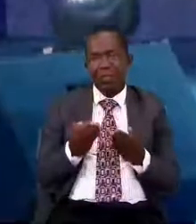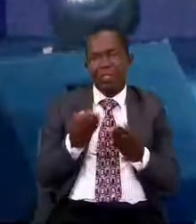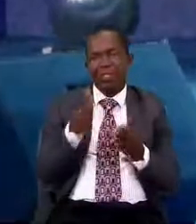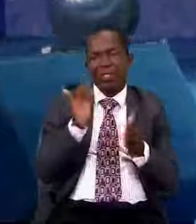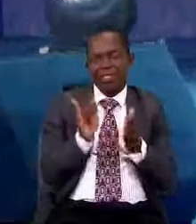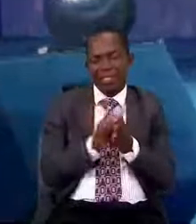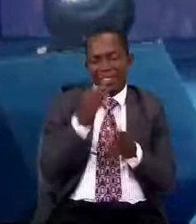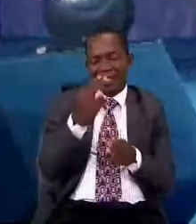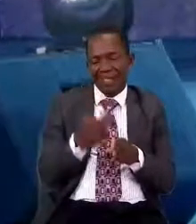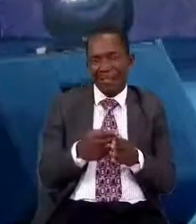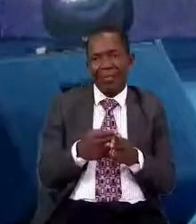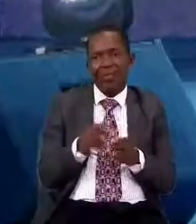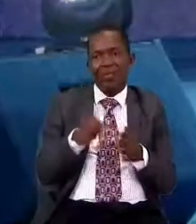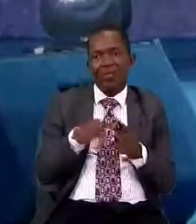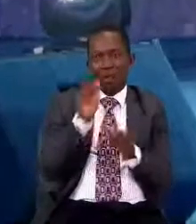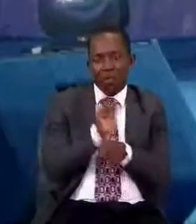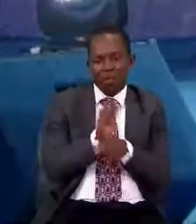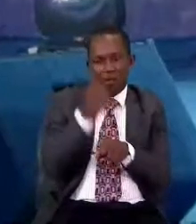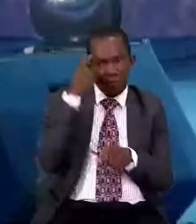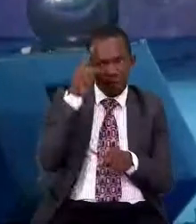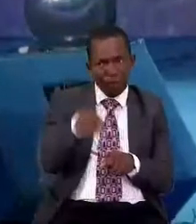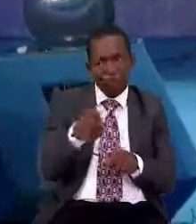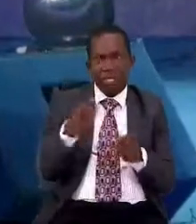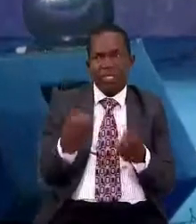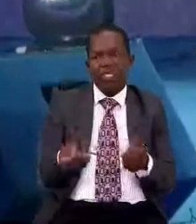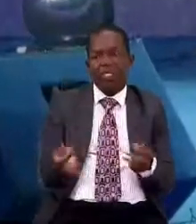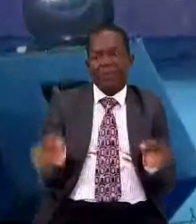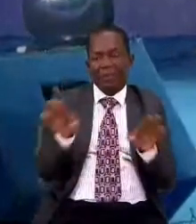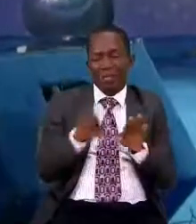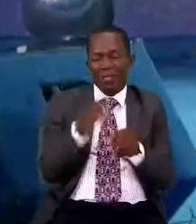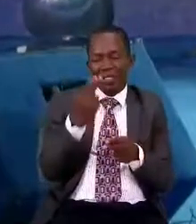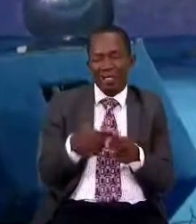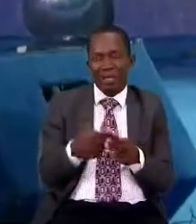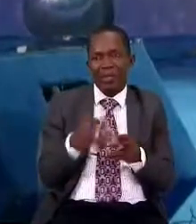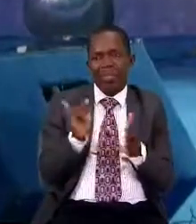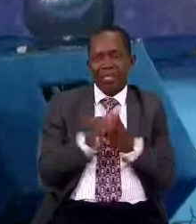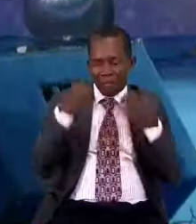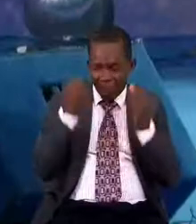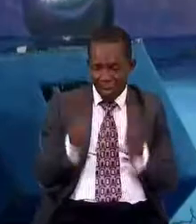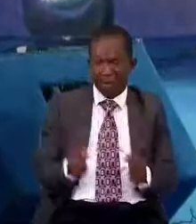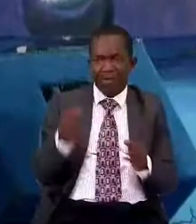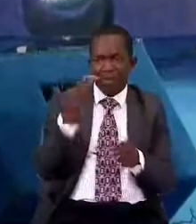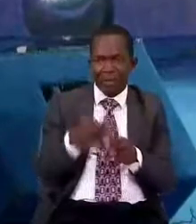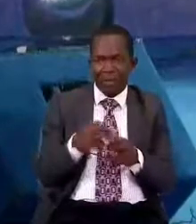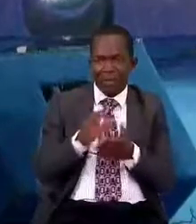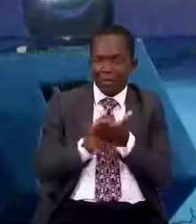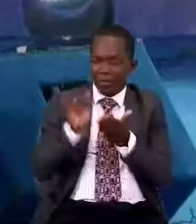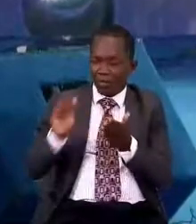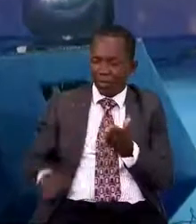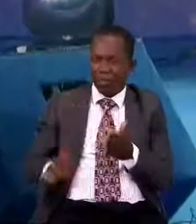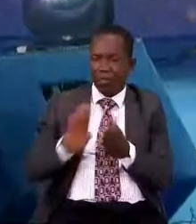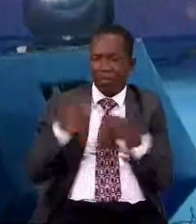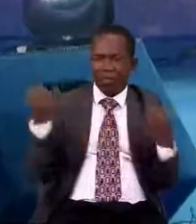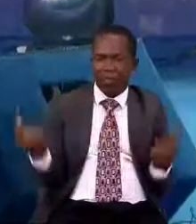puissant. Que ce nom-là ôte vos maladies, vos péchés, qu'il vous pardonne, qu'il vous